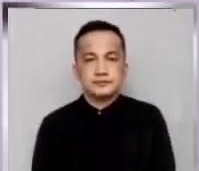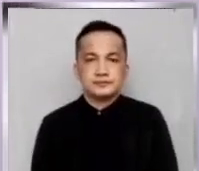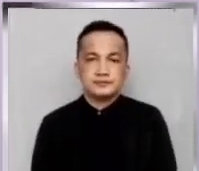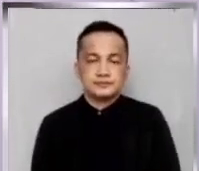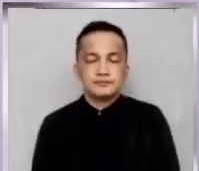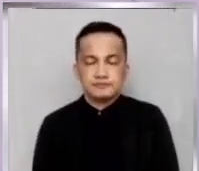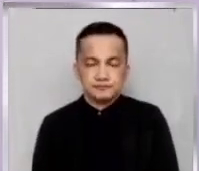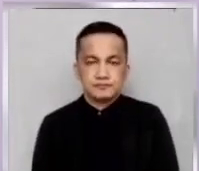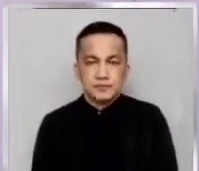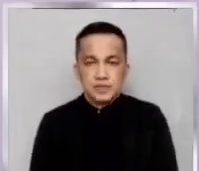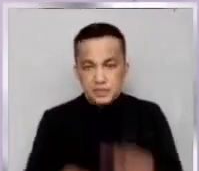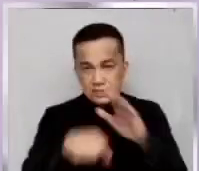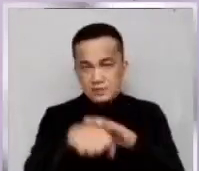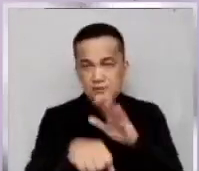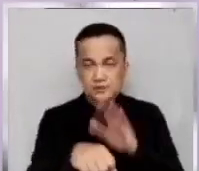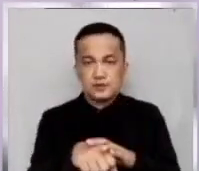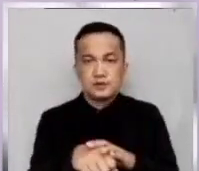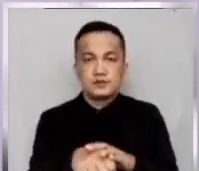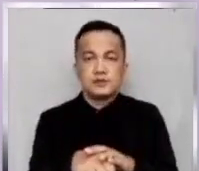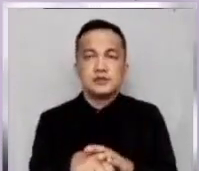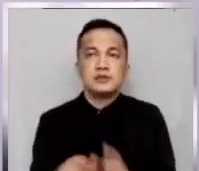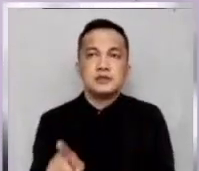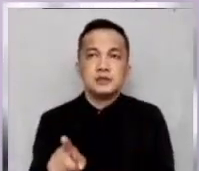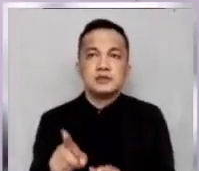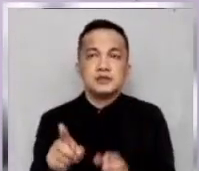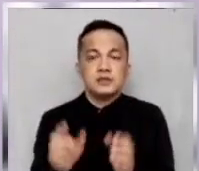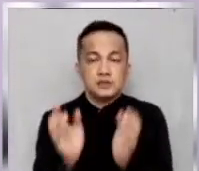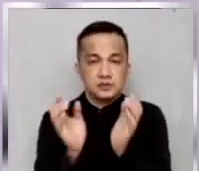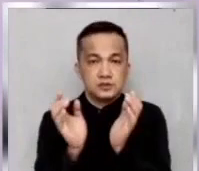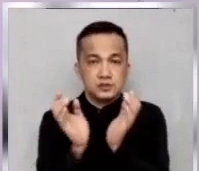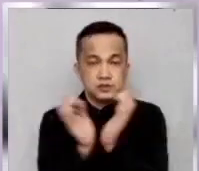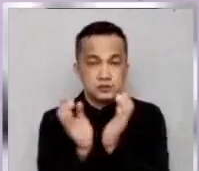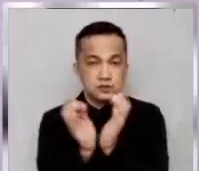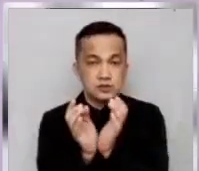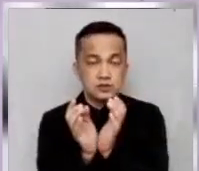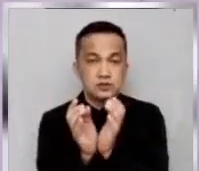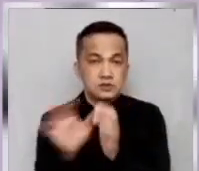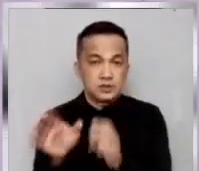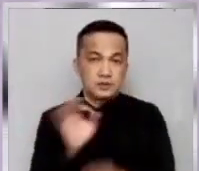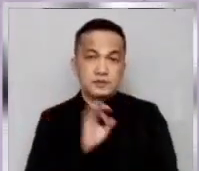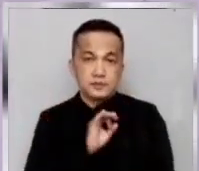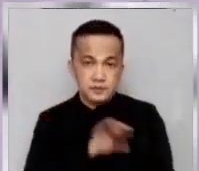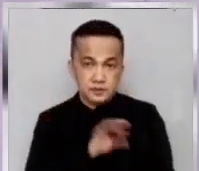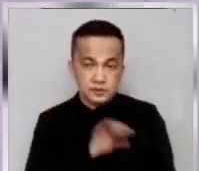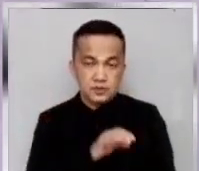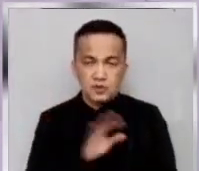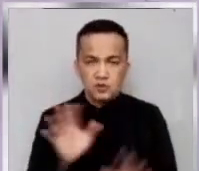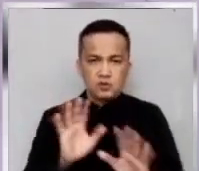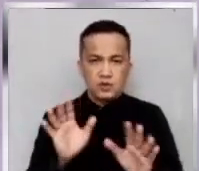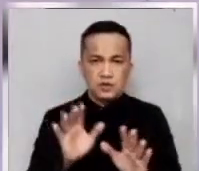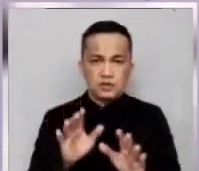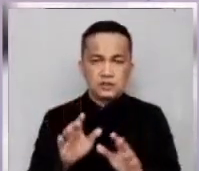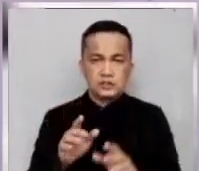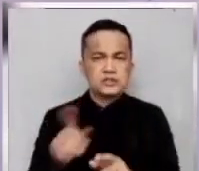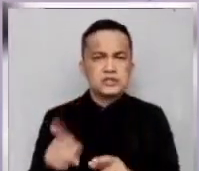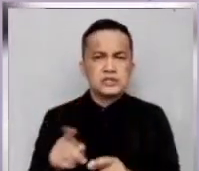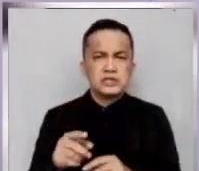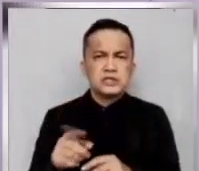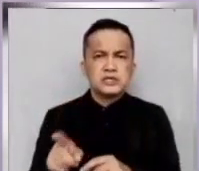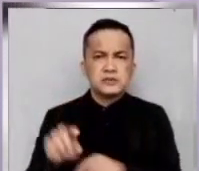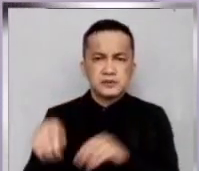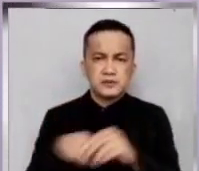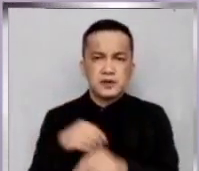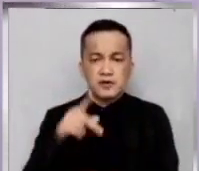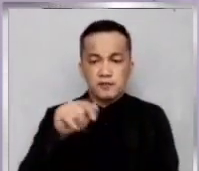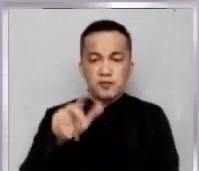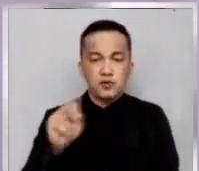Nagbabala po ang Department of Social Welfare and Development sa mga benepisyaryo na huwag isang laang mga ATM cards na pinagdedepositohan